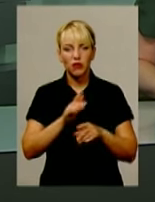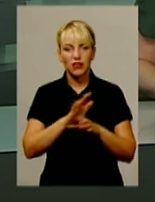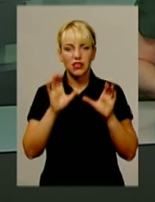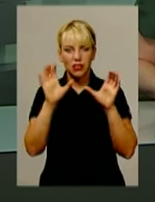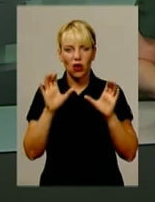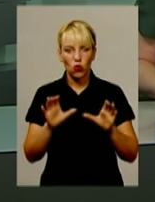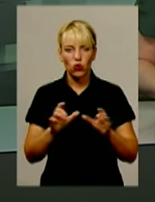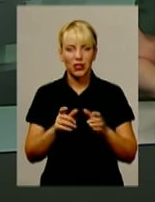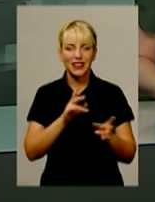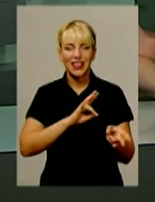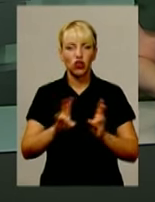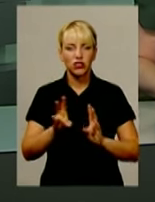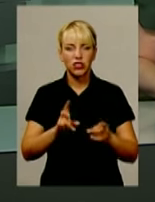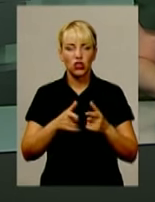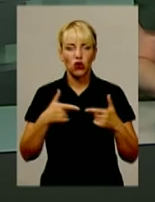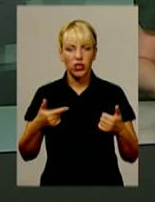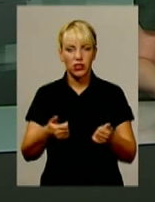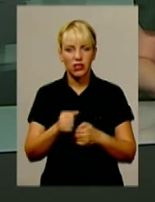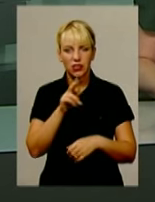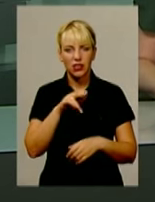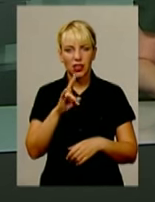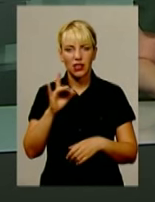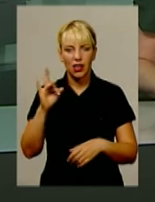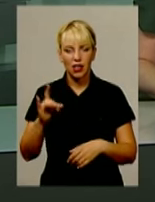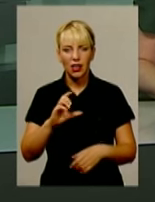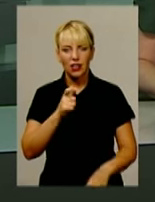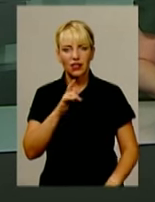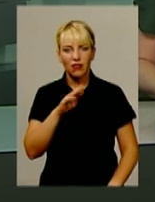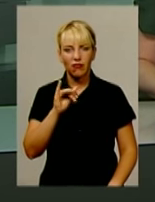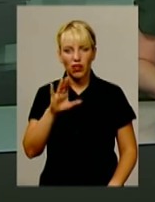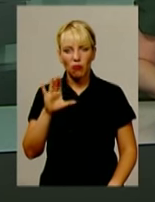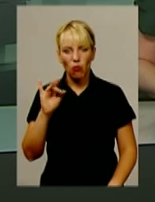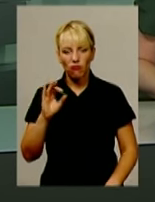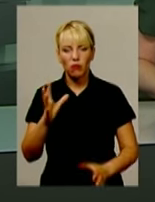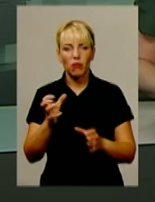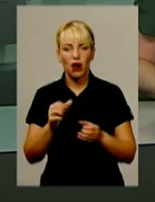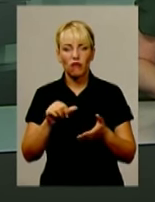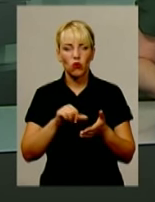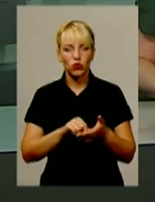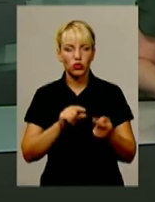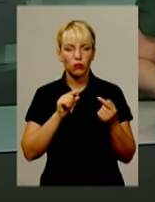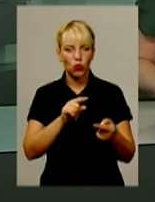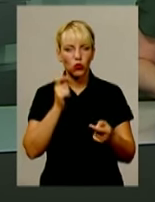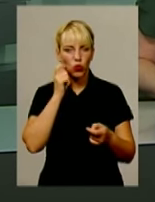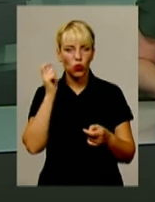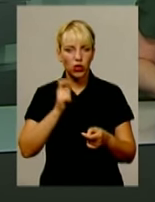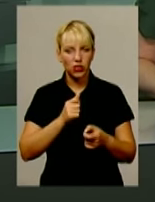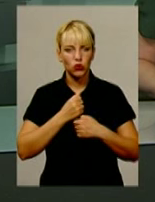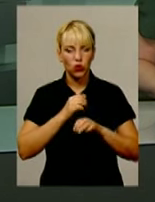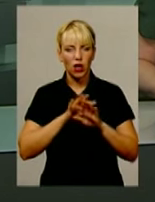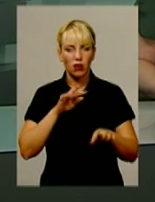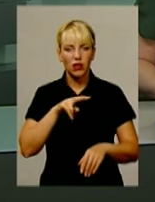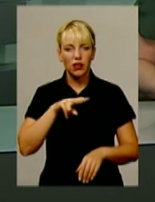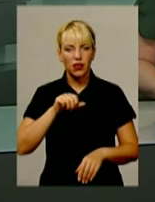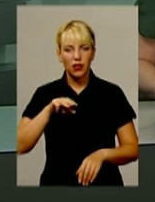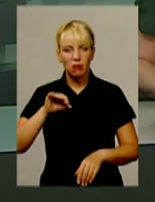формування ДНР. Єфімов брав участь у збройних сутичках проти українських військових. У липні отримав скалкове поранення